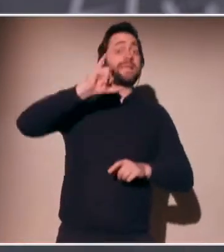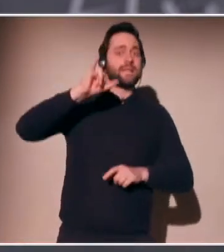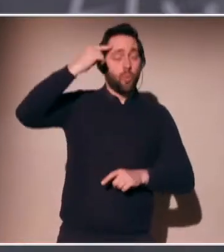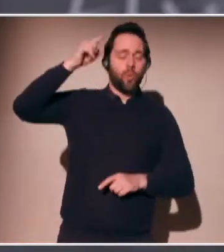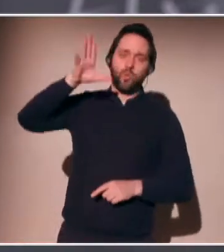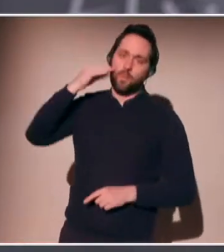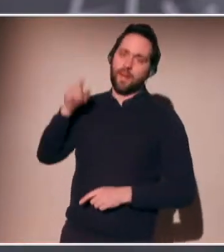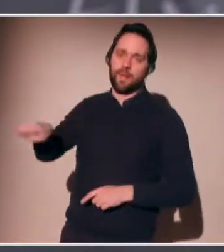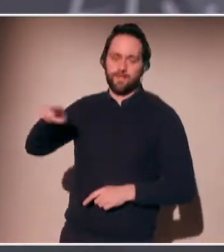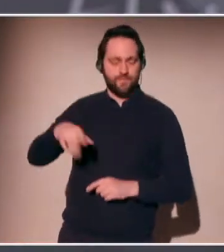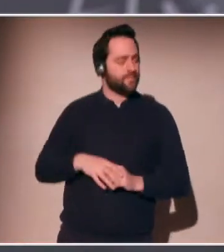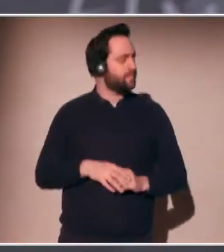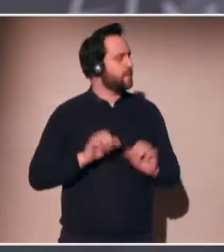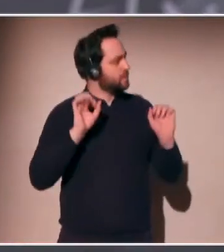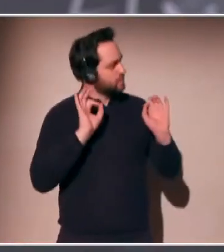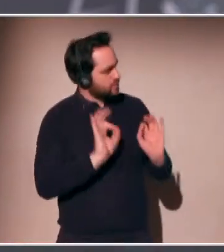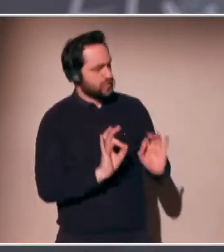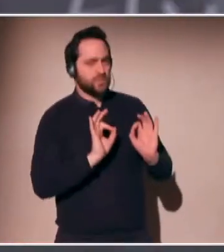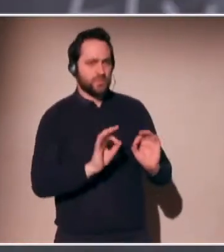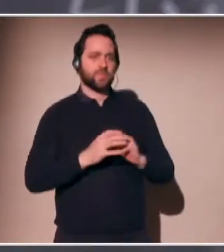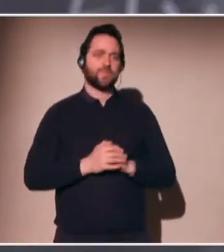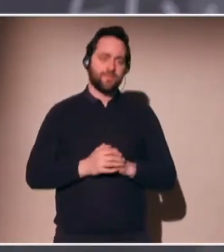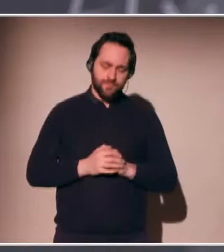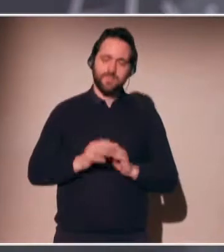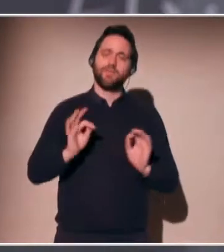sur l'histoire de l'AI,